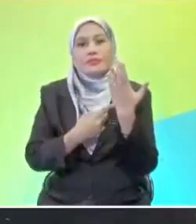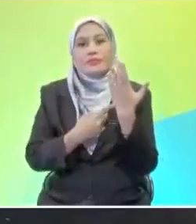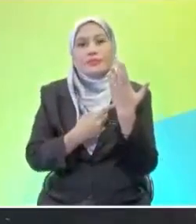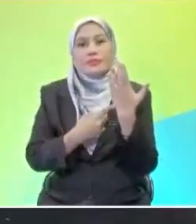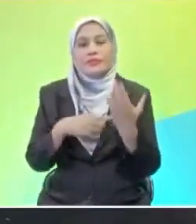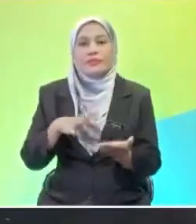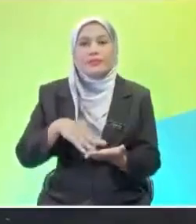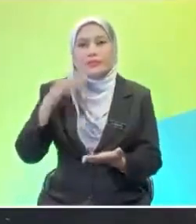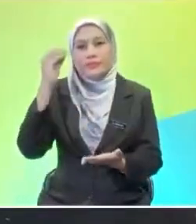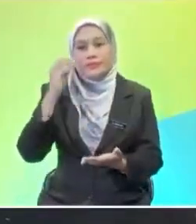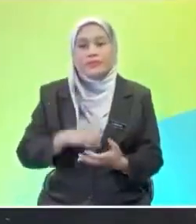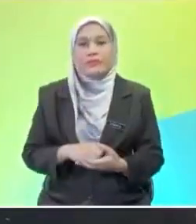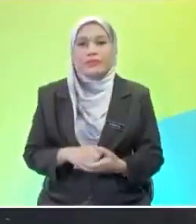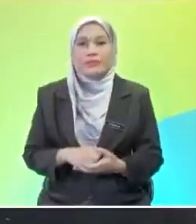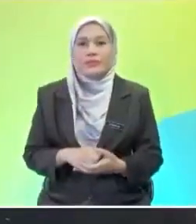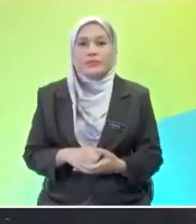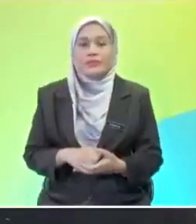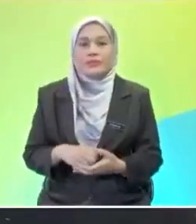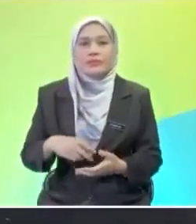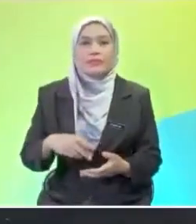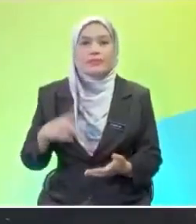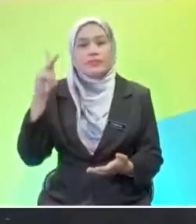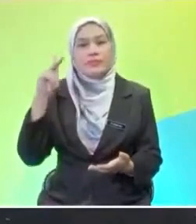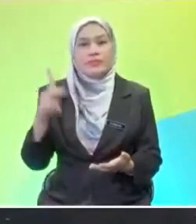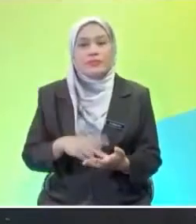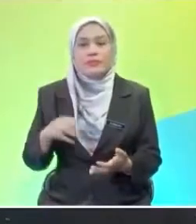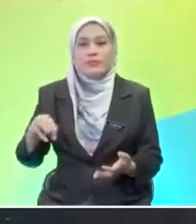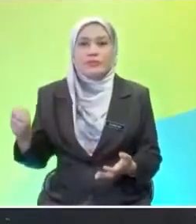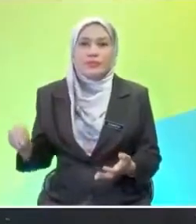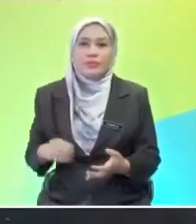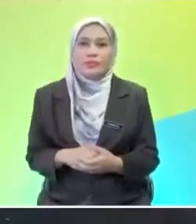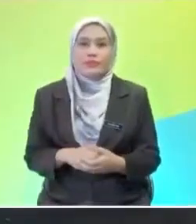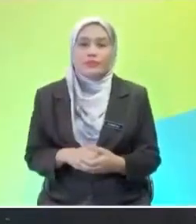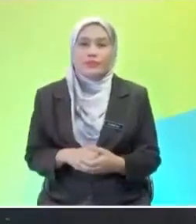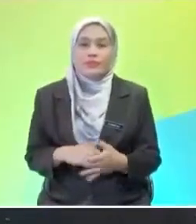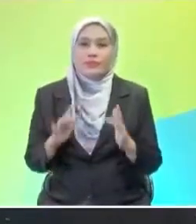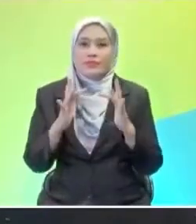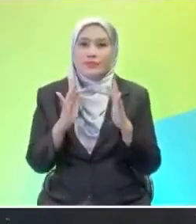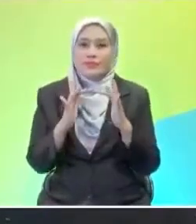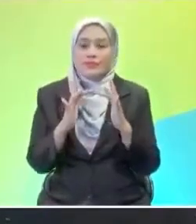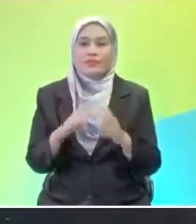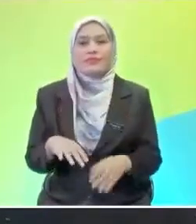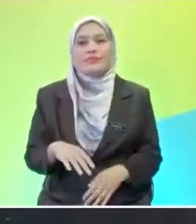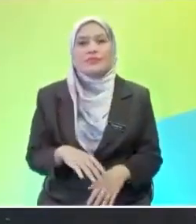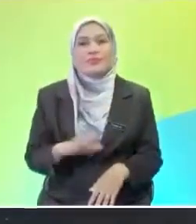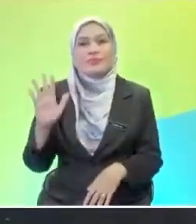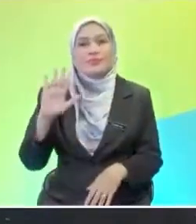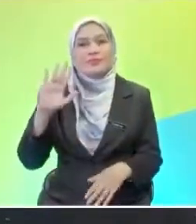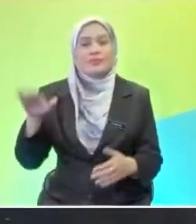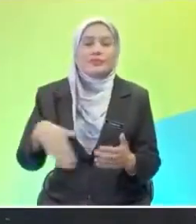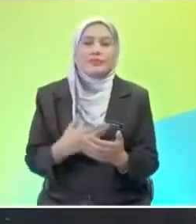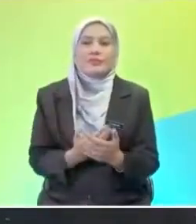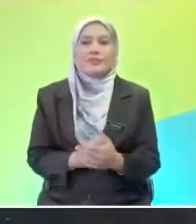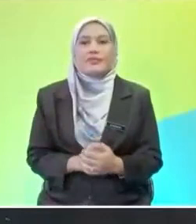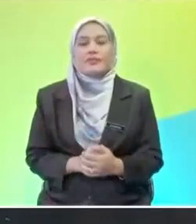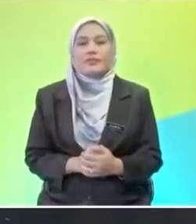juga murid-murid kita dalam talian. Jom kita berkenalan dengan mereka. Hai rakan-rakan semua. Hai semua. Wow, untuk